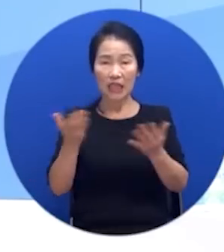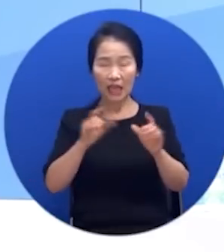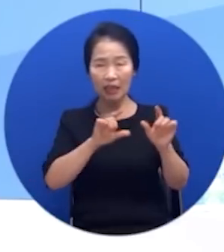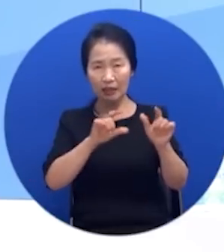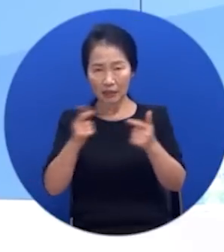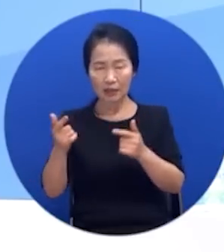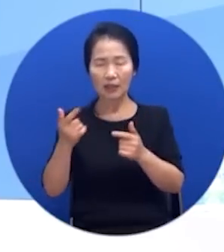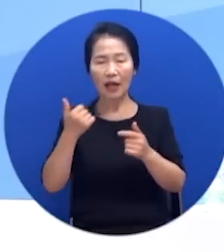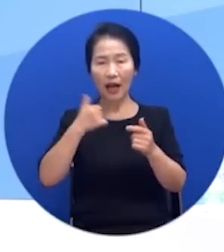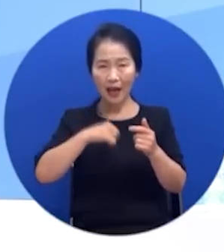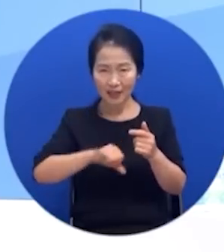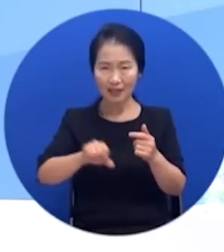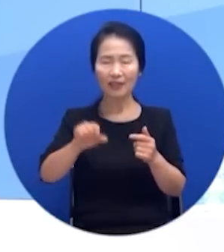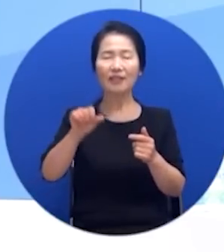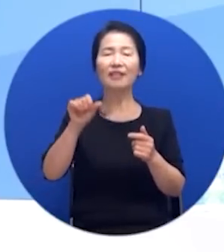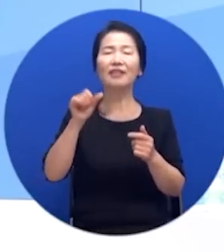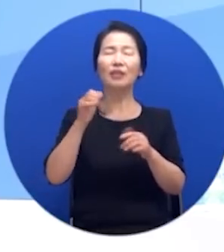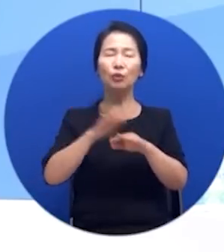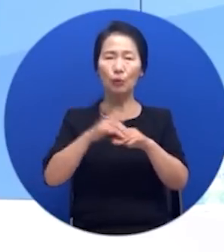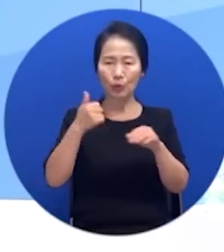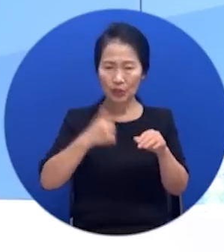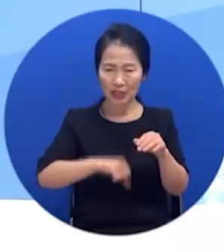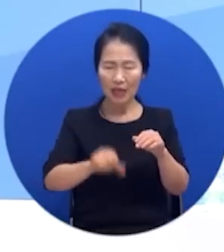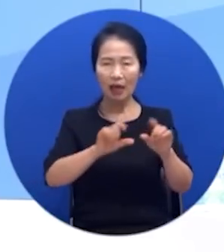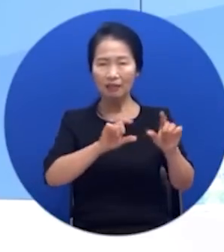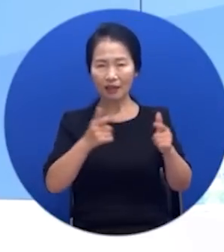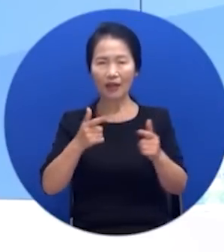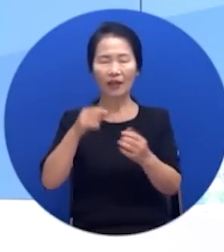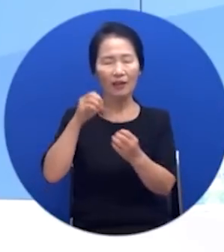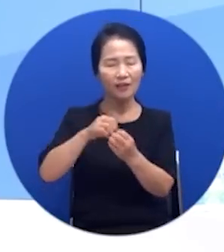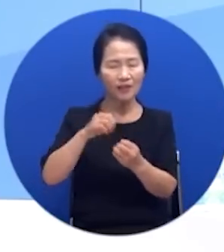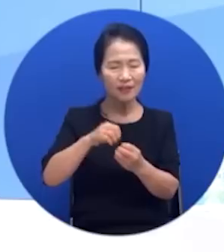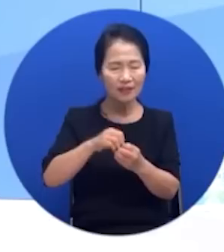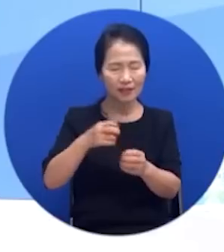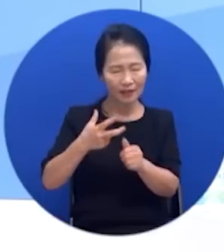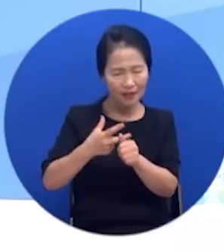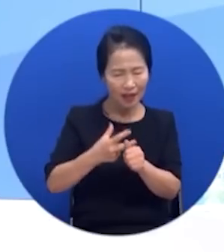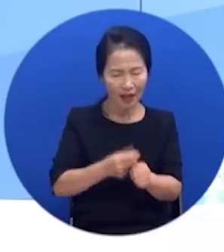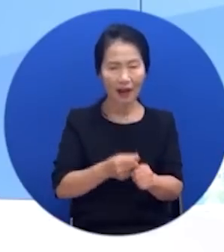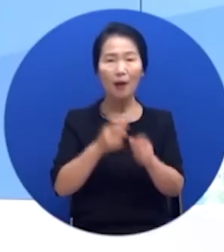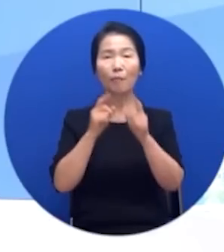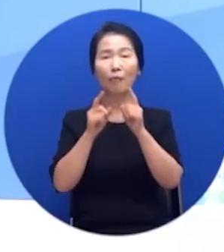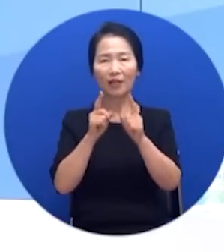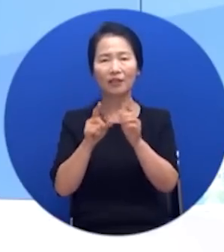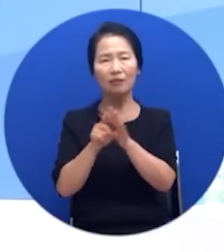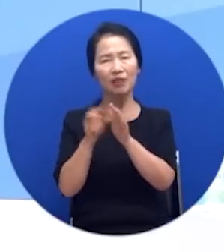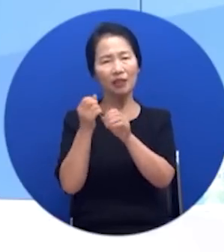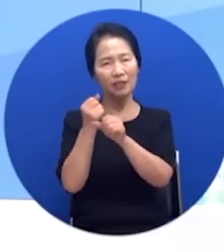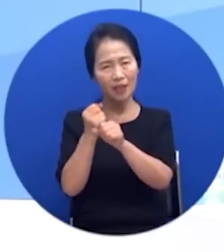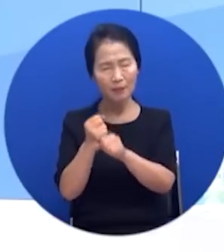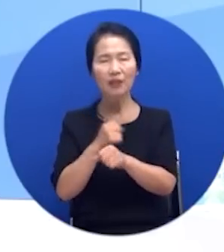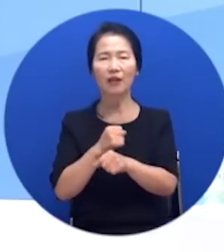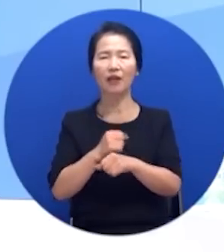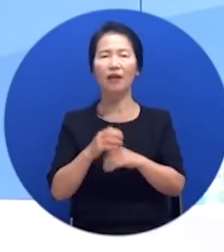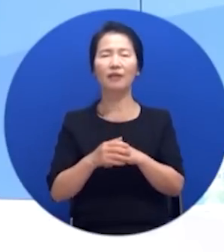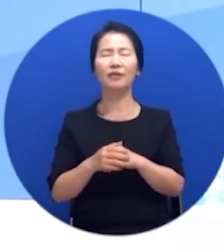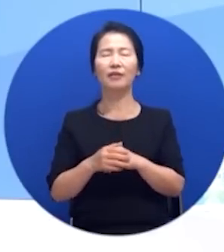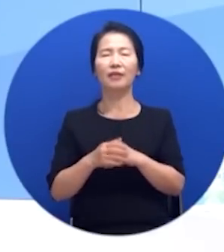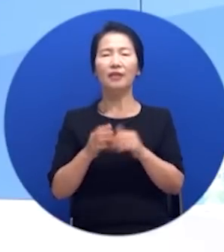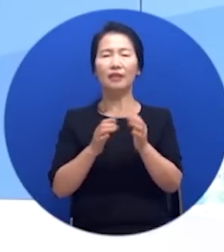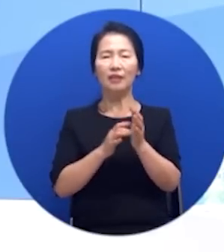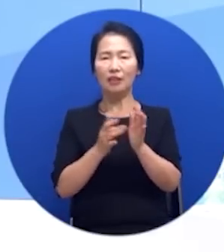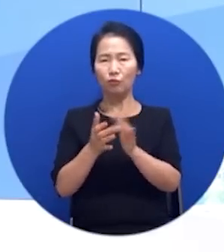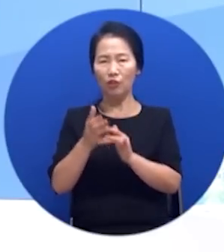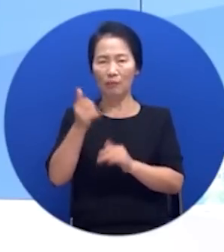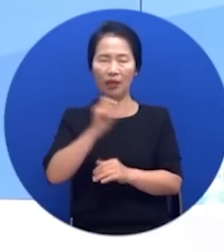내 아들들과 내 손자들에게 알게 하라는 말씀에 의지하며 사랑하는 예수님의